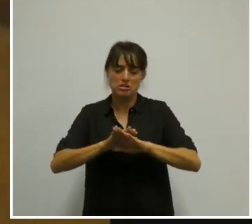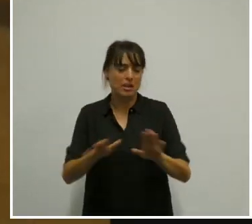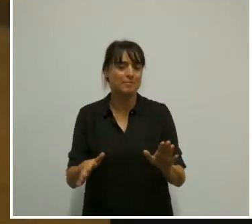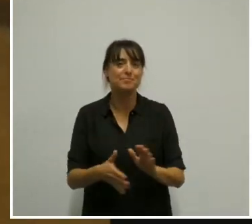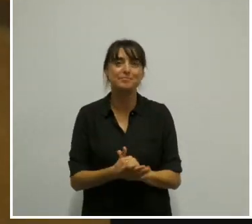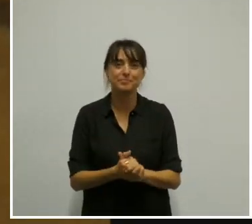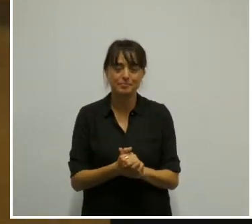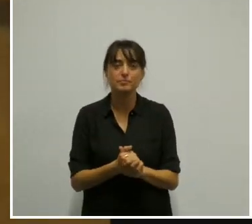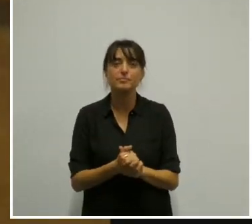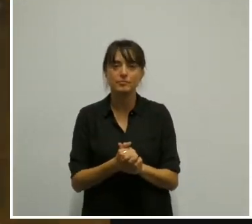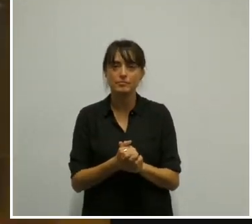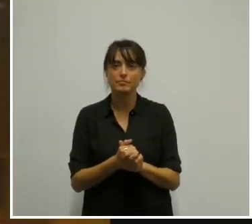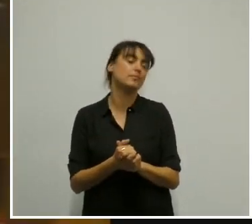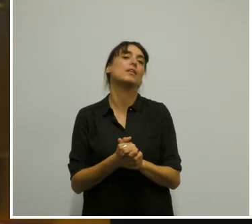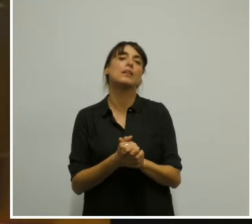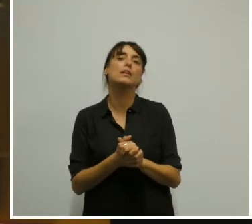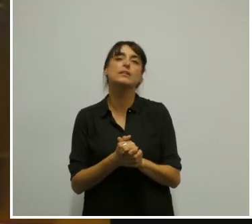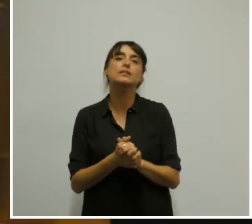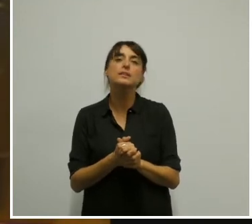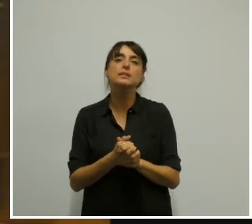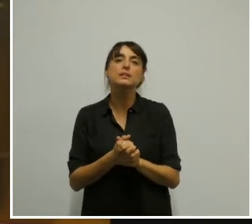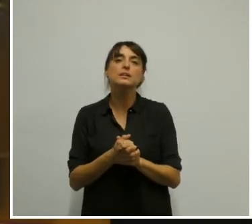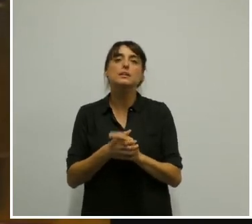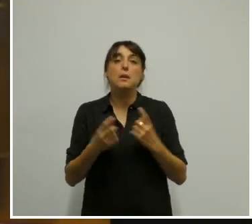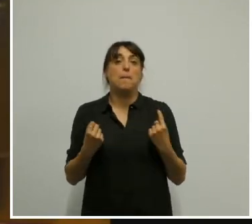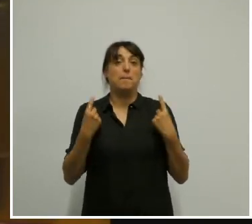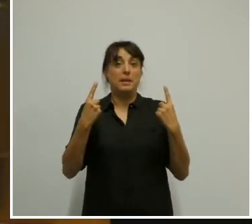any, com comentava abans, sí que es va fer